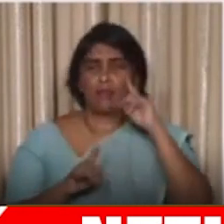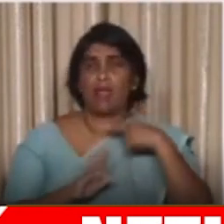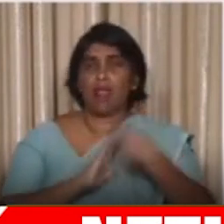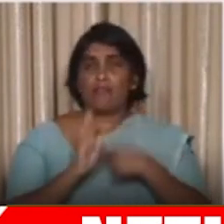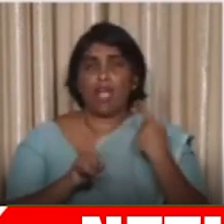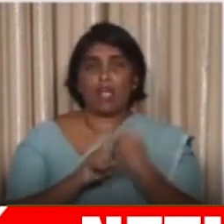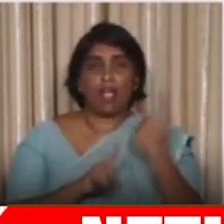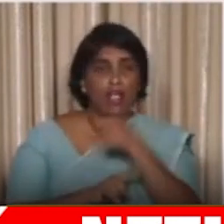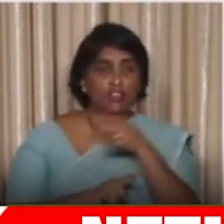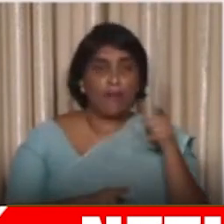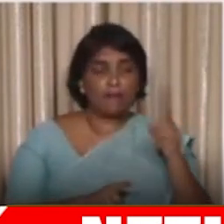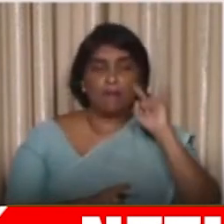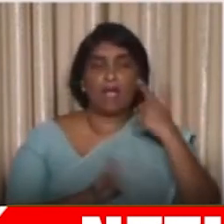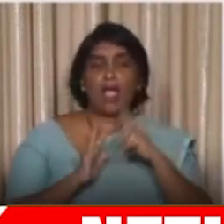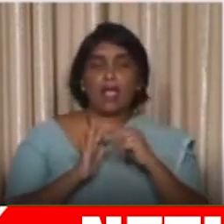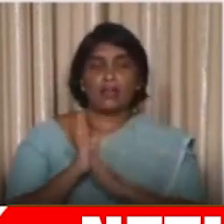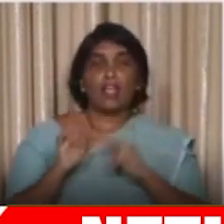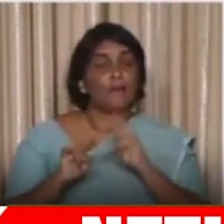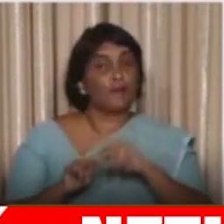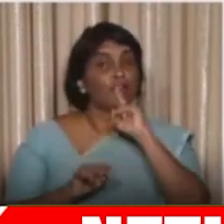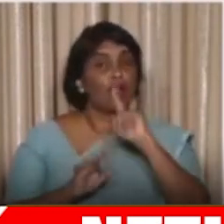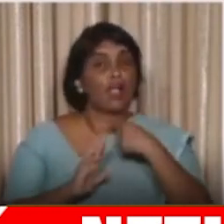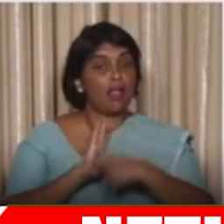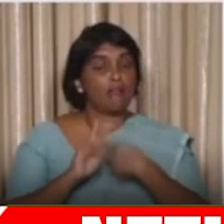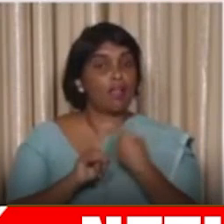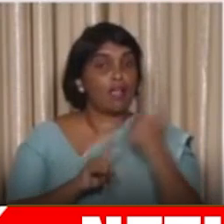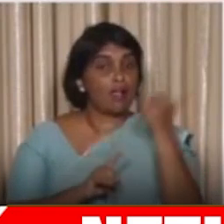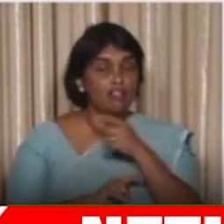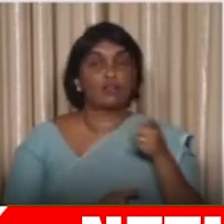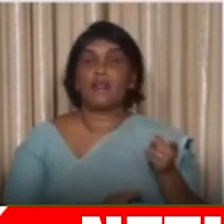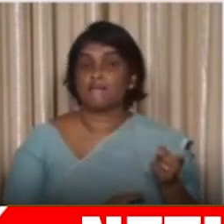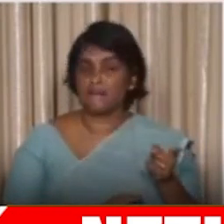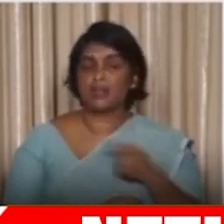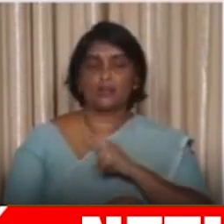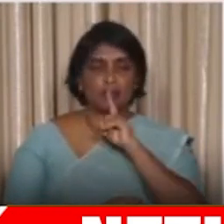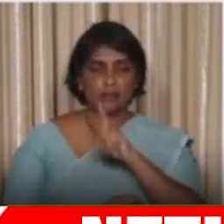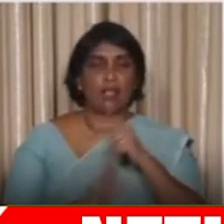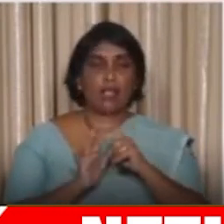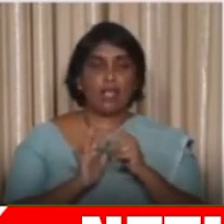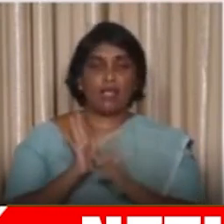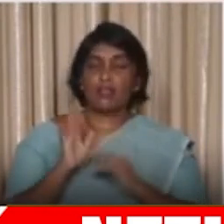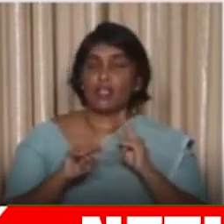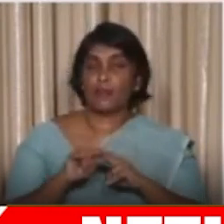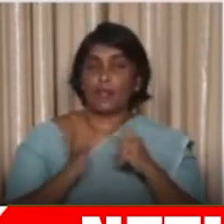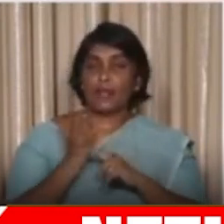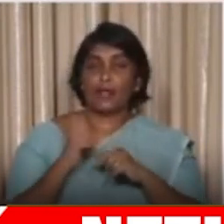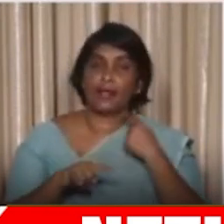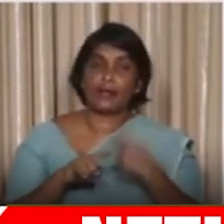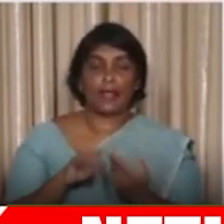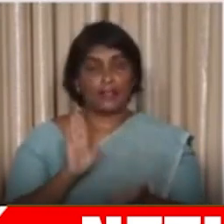තියෙනවා කියලා. IMF එකේ අයට කියන්න ඕන ලංකාවේ කසිප්පු කියලා ජාතියකුත් තියෙනවා කියලා. මොකද IMF එක බදු වැඩි කරන්න